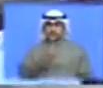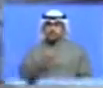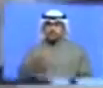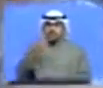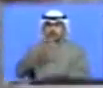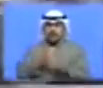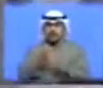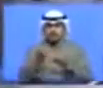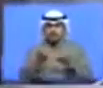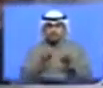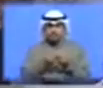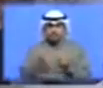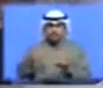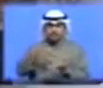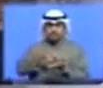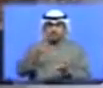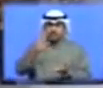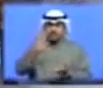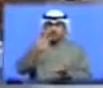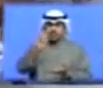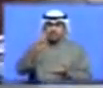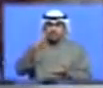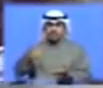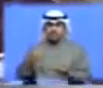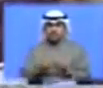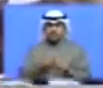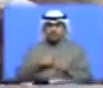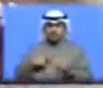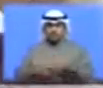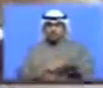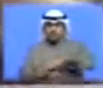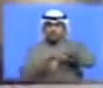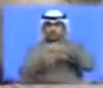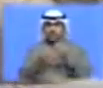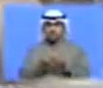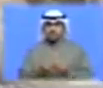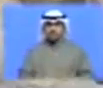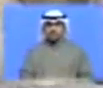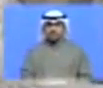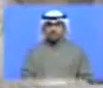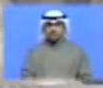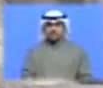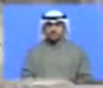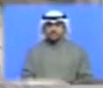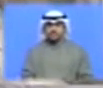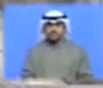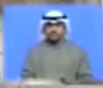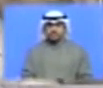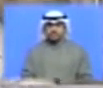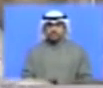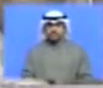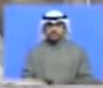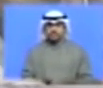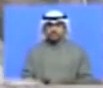واستقبل سموه حفظه الله بقصر السيف صباح اليوم سمو الشيخ جابر المبارك الحمد الصباح رئيس مجلس الوزراء.